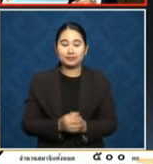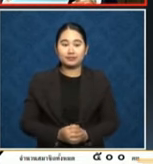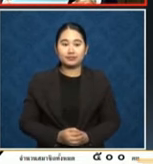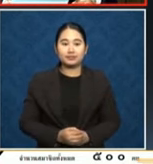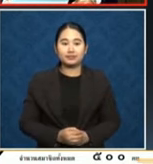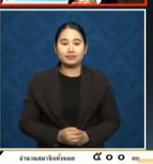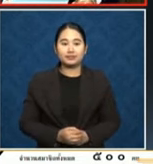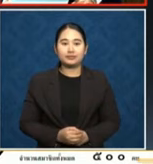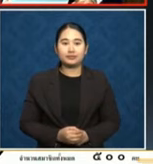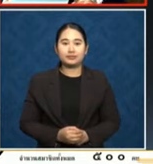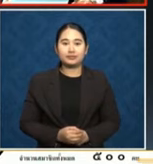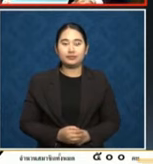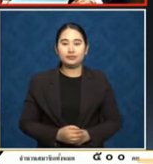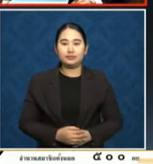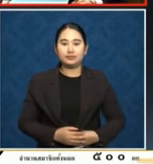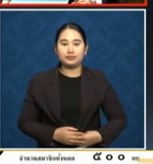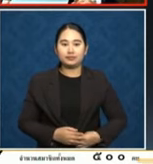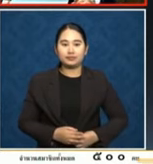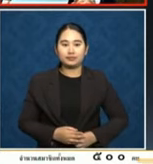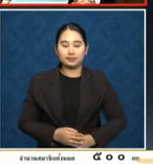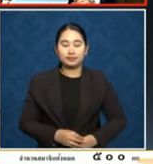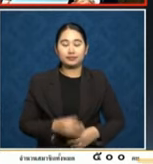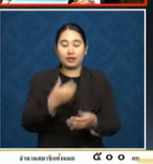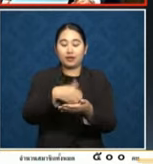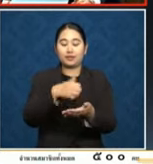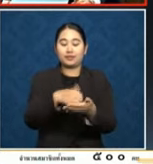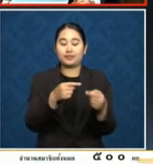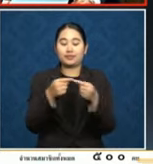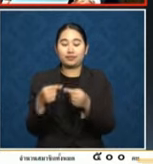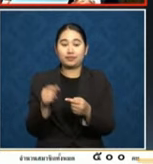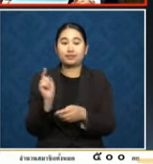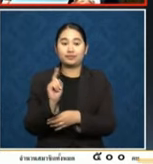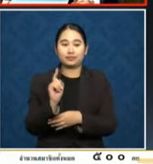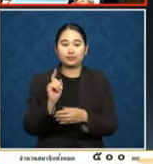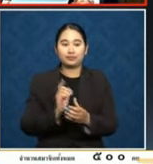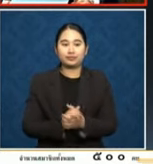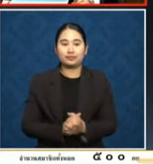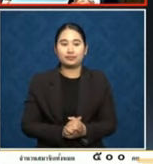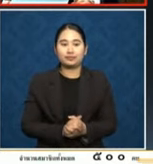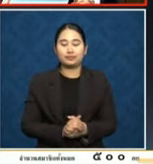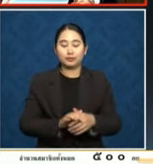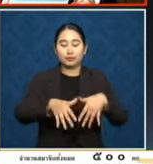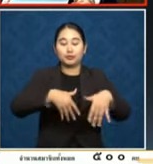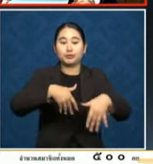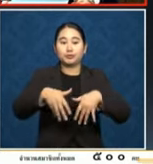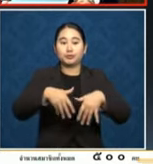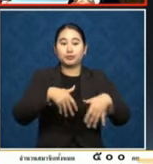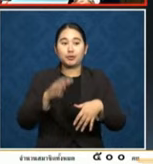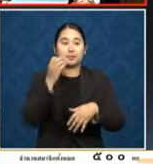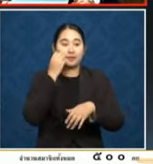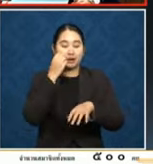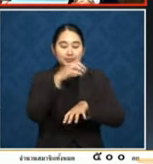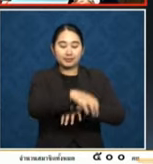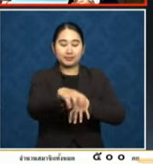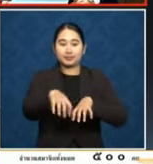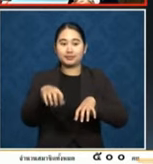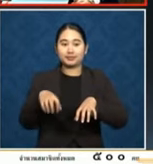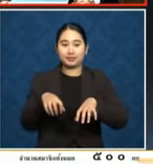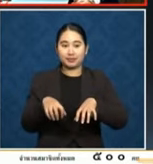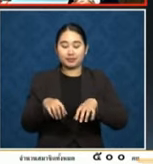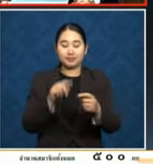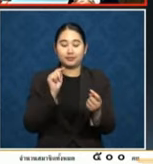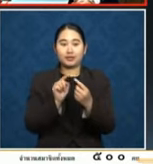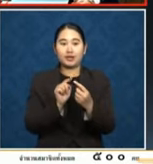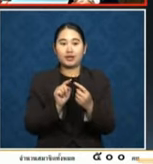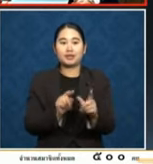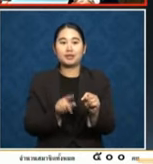ส่วนอีกเรื่องนึงที่จะเรียนท่านประธานผ่านไปยังอธิบดีกรมชลคือประชาชนณหมู่บ้านแห่งหนึ่งนะครับที่ตำบ